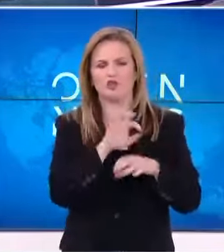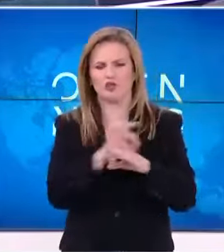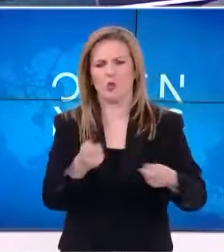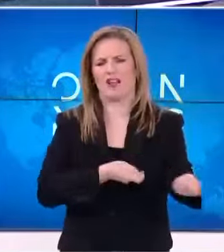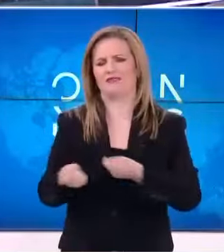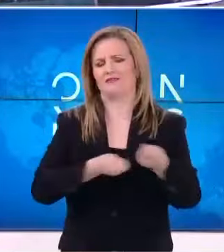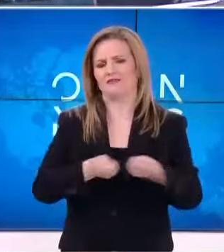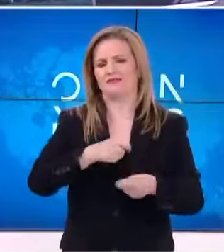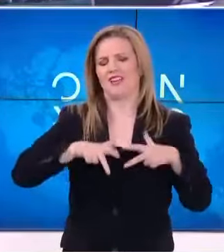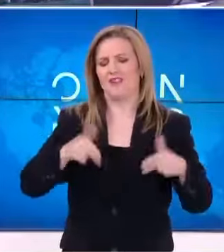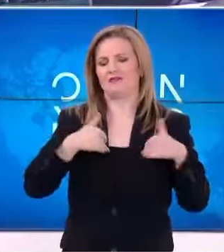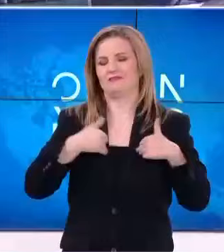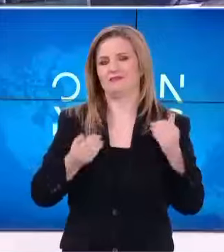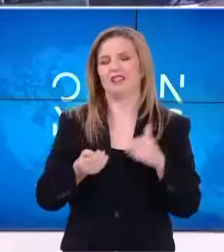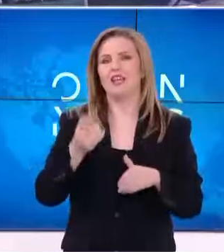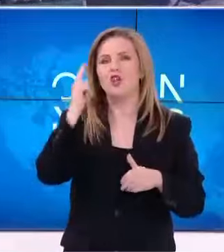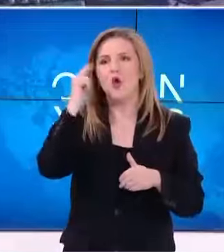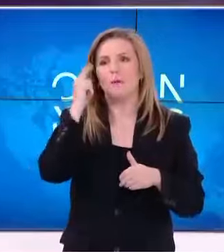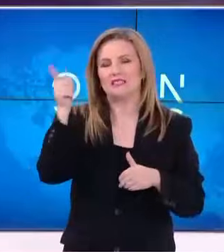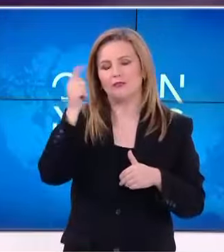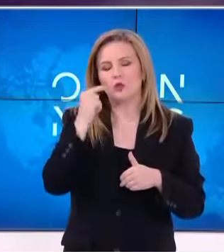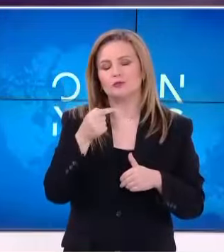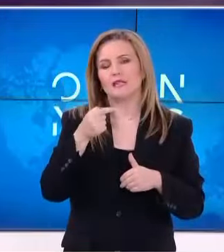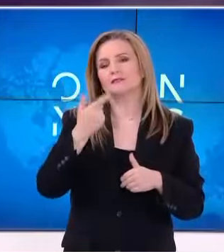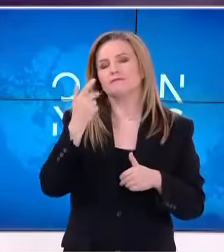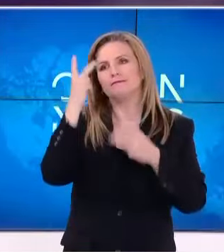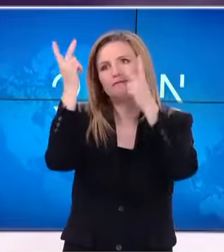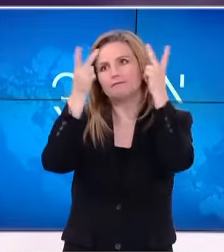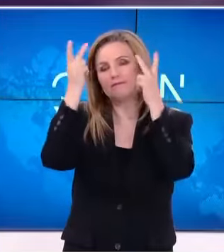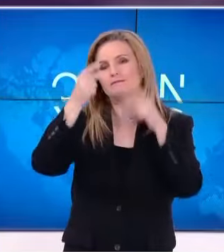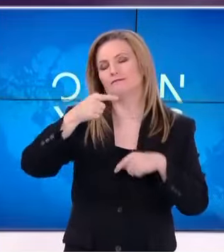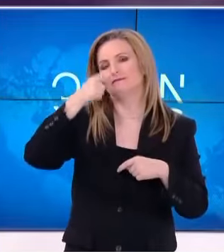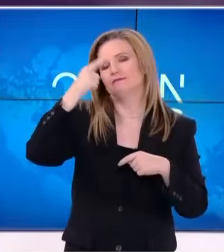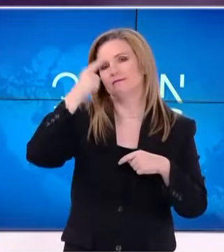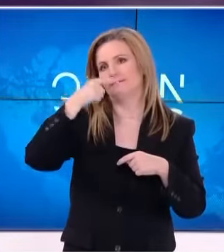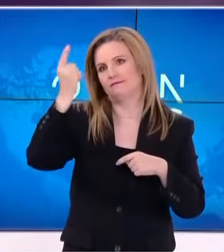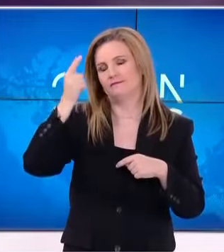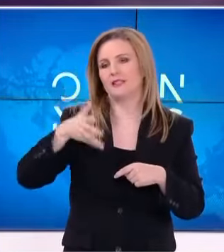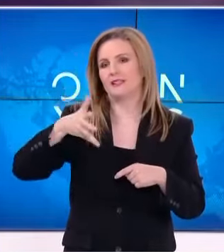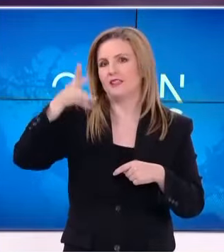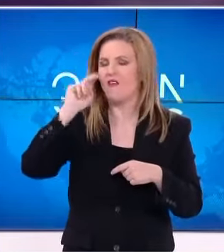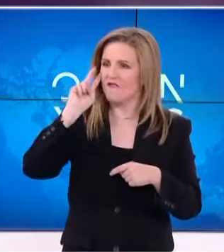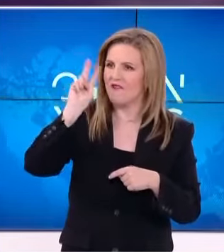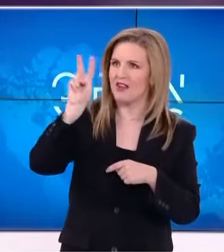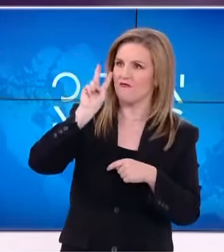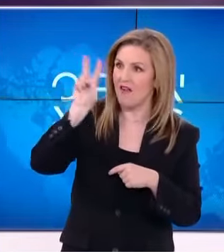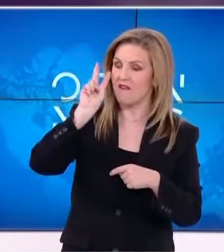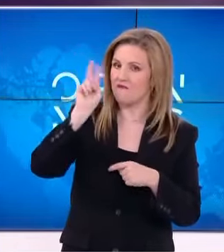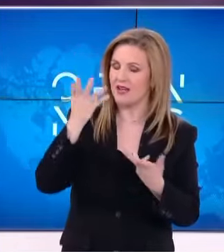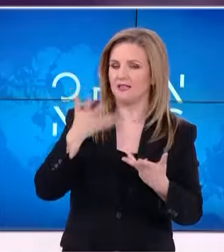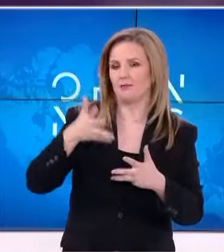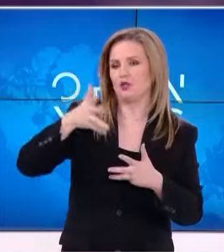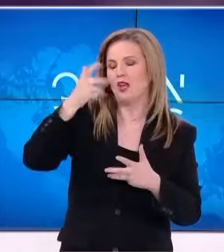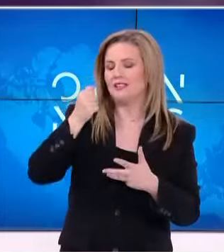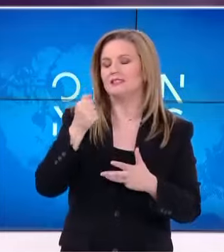πω ότι μάλλον έχει καβαλήσει το καλάμι και είναι ορατό ότι έχει καβαλήσει στο καλάμι εδώ και πάρα πολύ καιρό το το